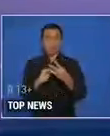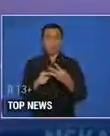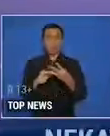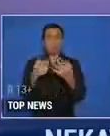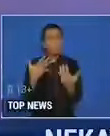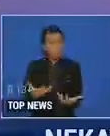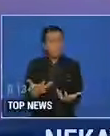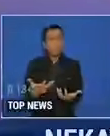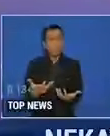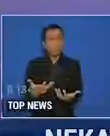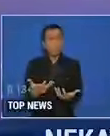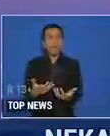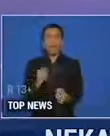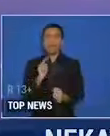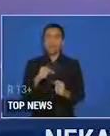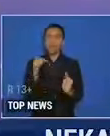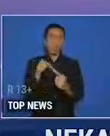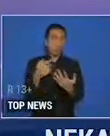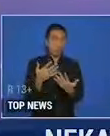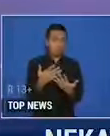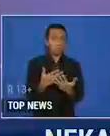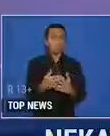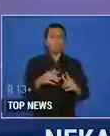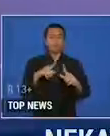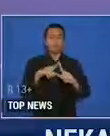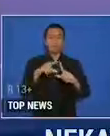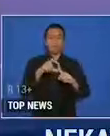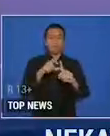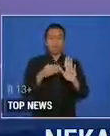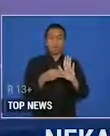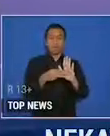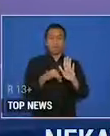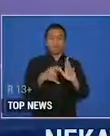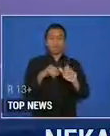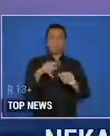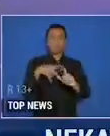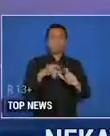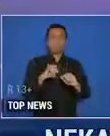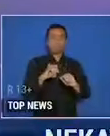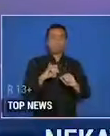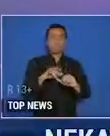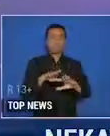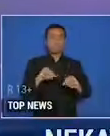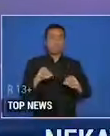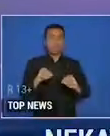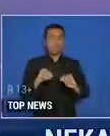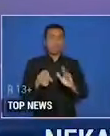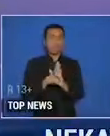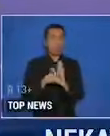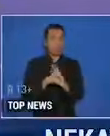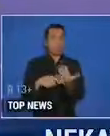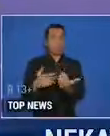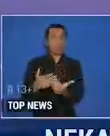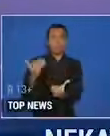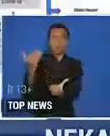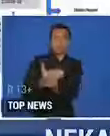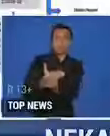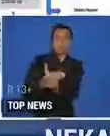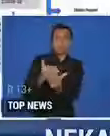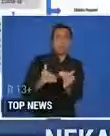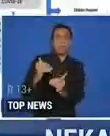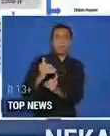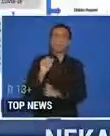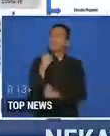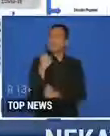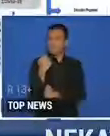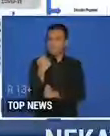menyangkut administrasi kepegawaiannya antara lain dia tidak bisa naik gaji ya golongan